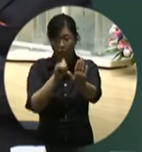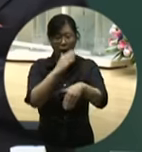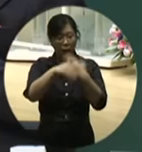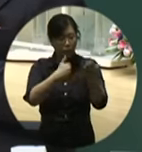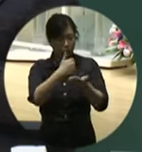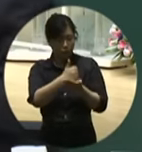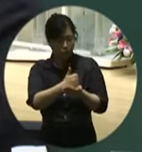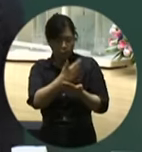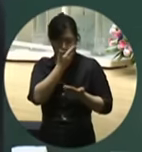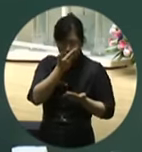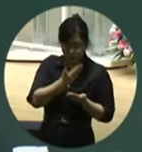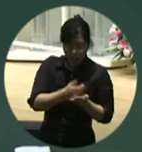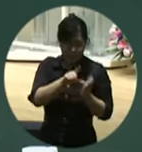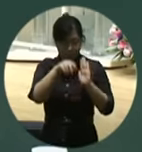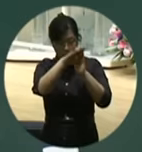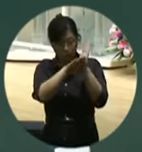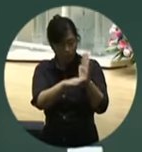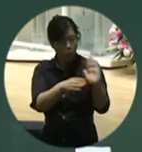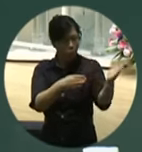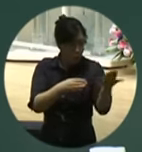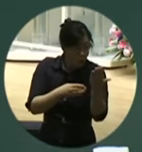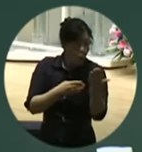됩니다. And you must be able to see that time schedule. 예.